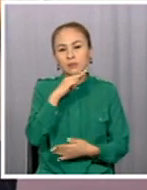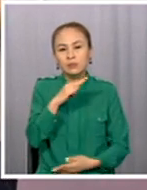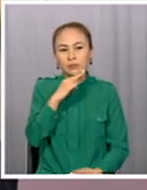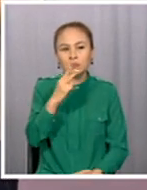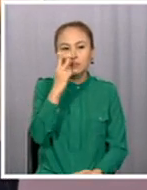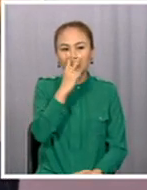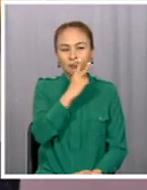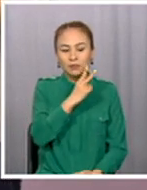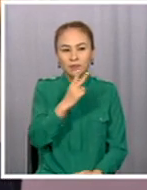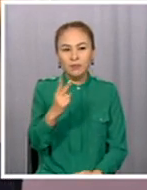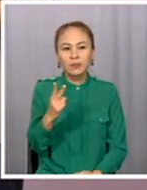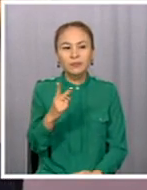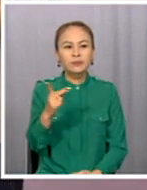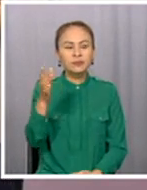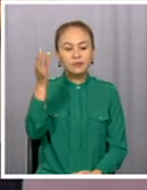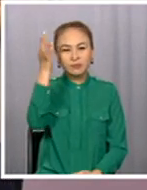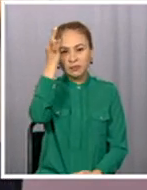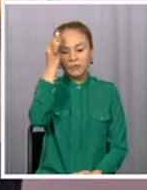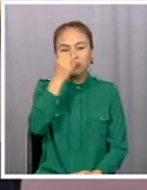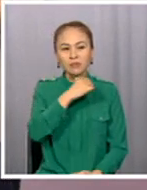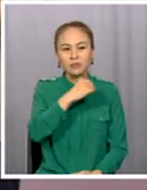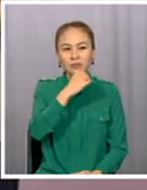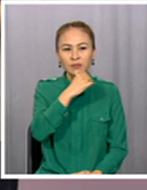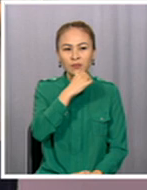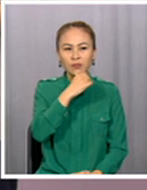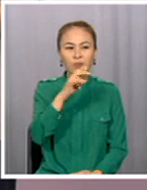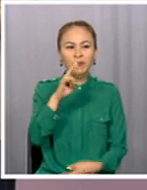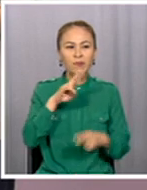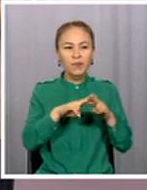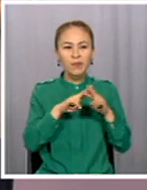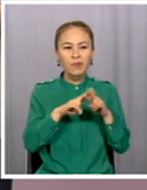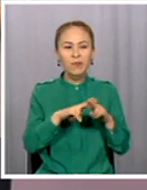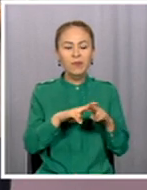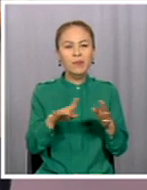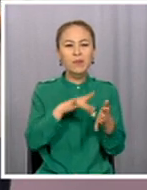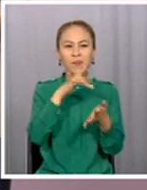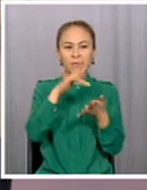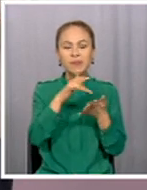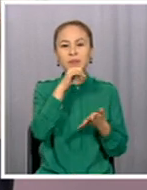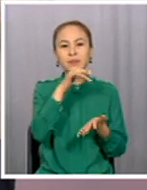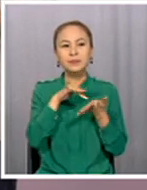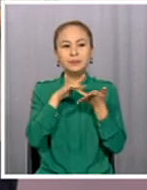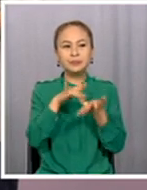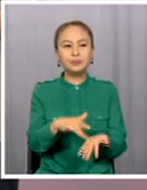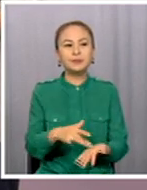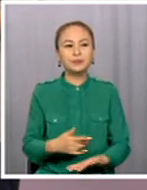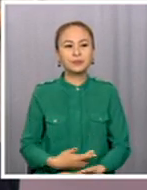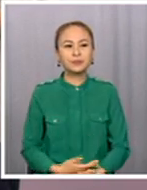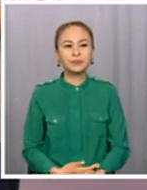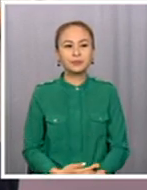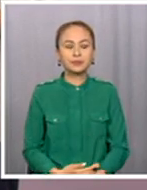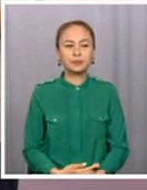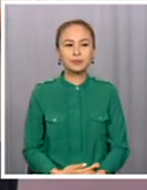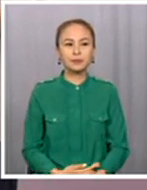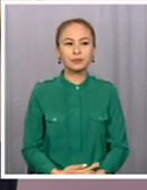отыра, естеріңе түсіріп, Нұрсұлтан қаласына саяхаттаңдар.